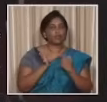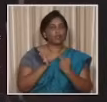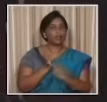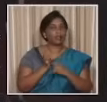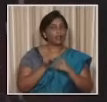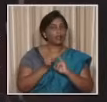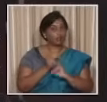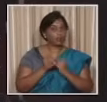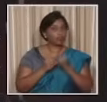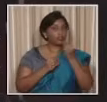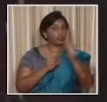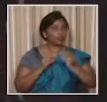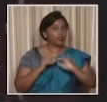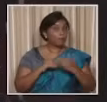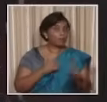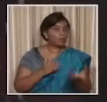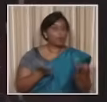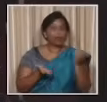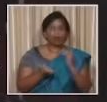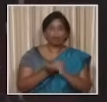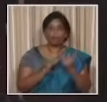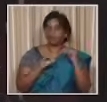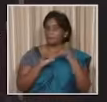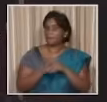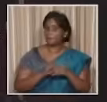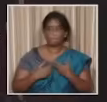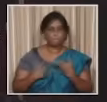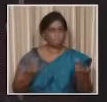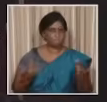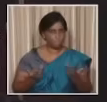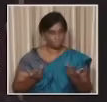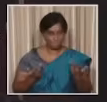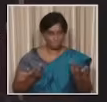දුන්නට පස්සේ ආපහු බඳවා ගන්නට බැහැ.